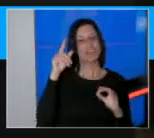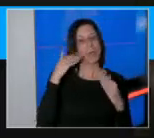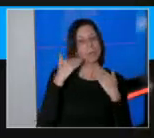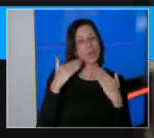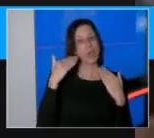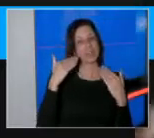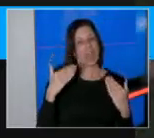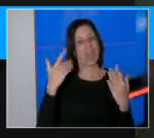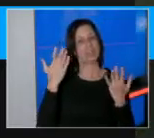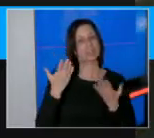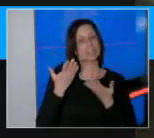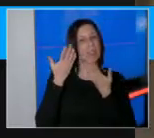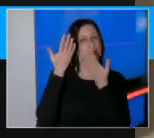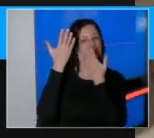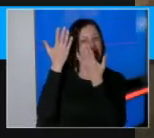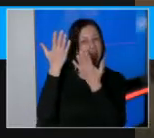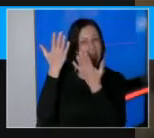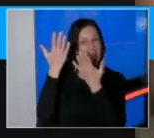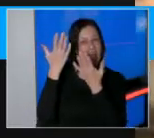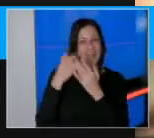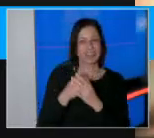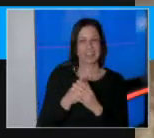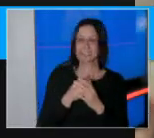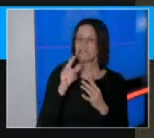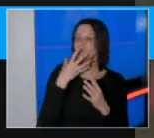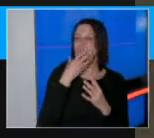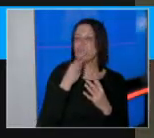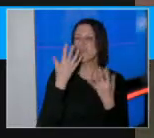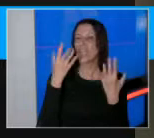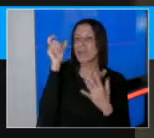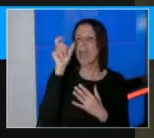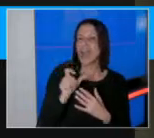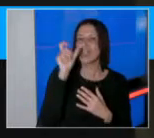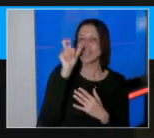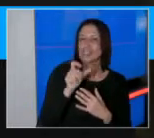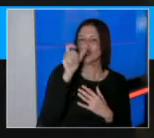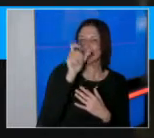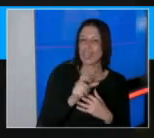אור כמה אנשים, איזה יופי.